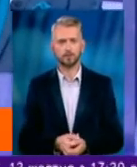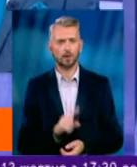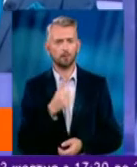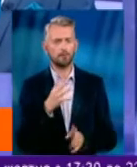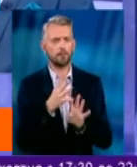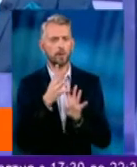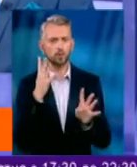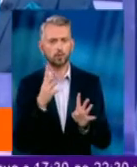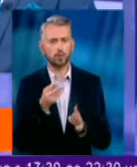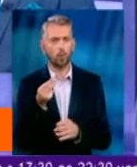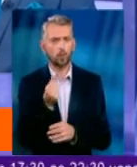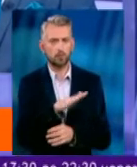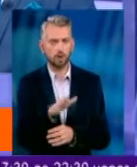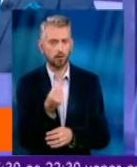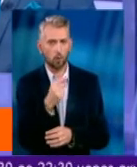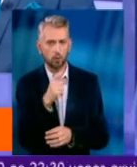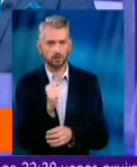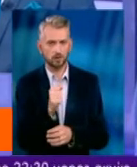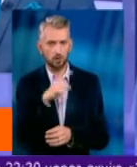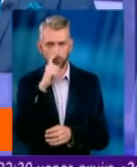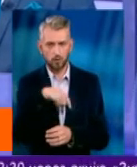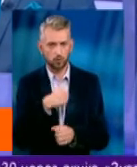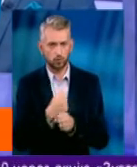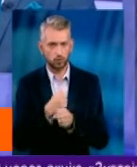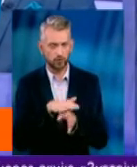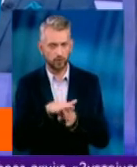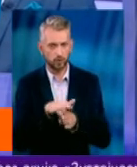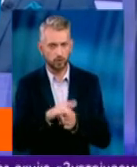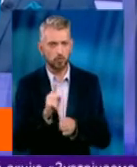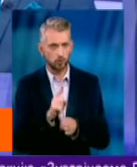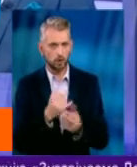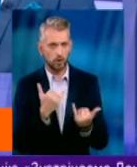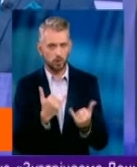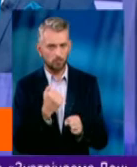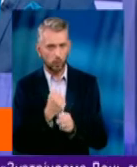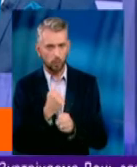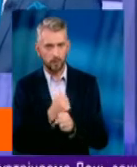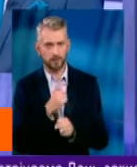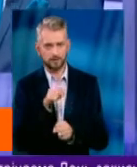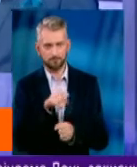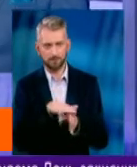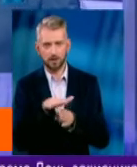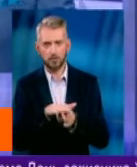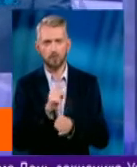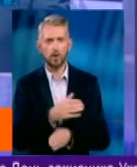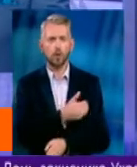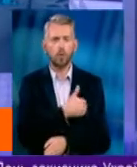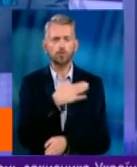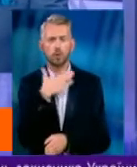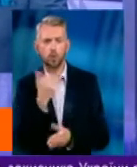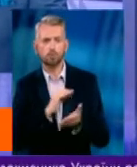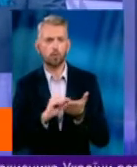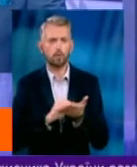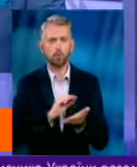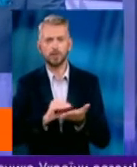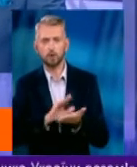чергу не платити кошти за неякісну роботу, що і відбувається зараз з підрядниками. Він хоче, він чи не хоче, прописано чи не прописано,